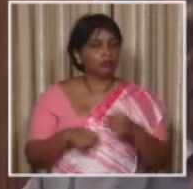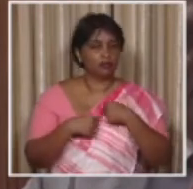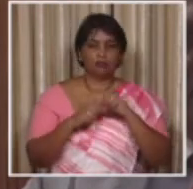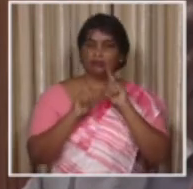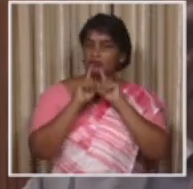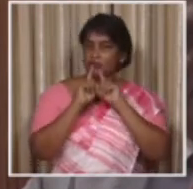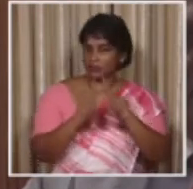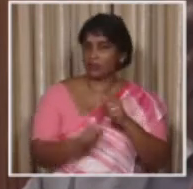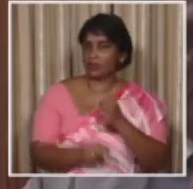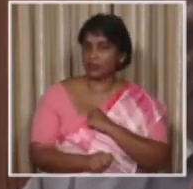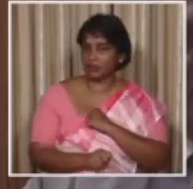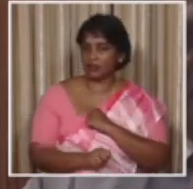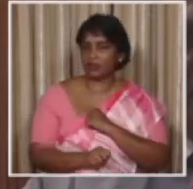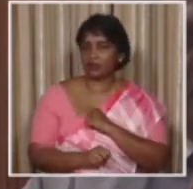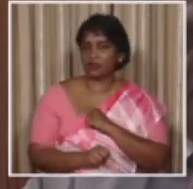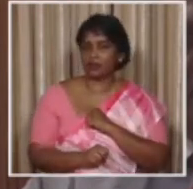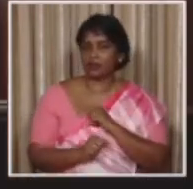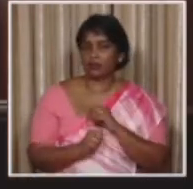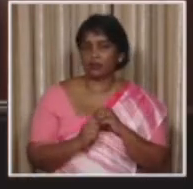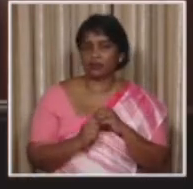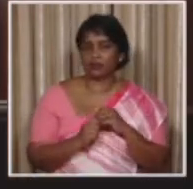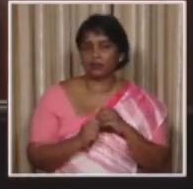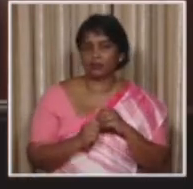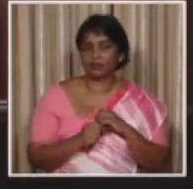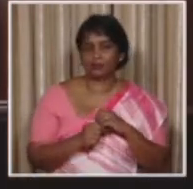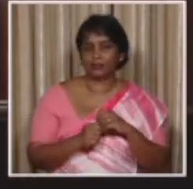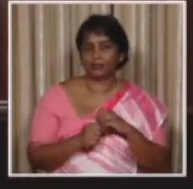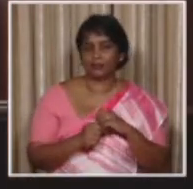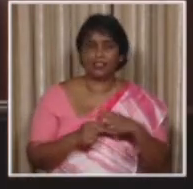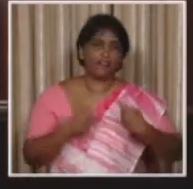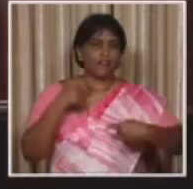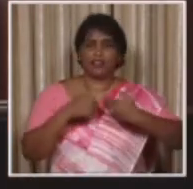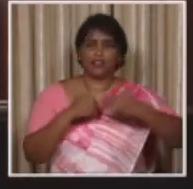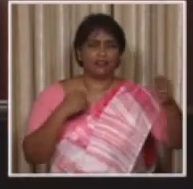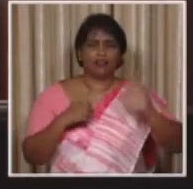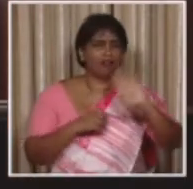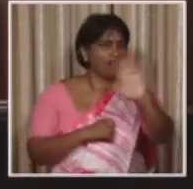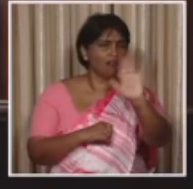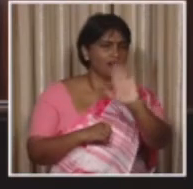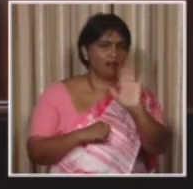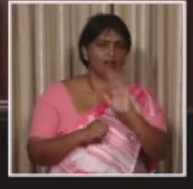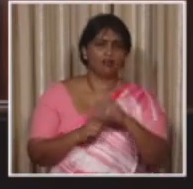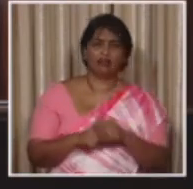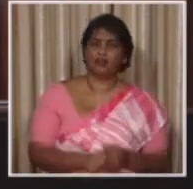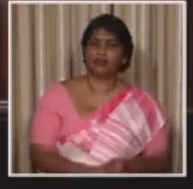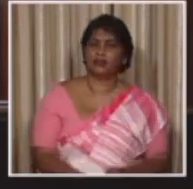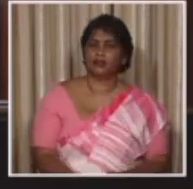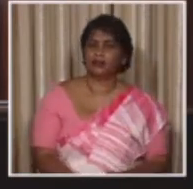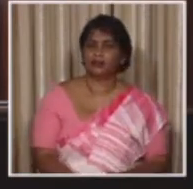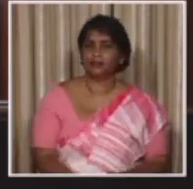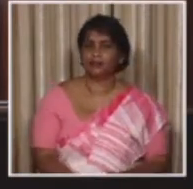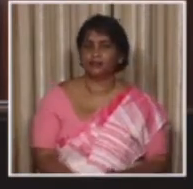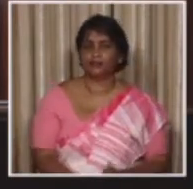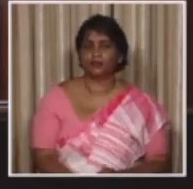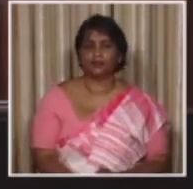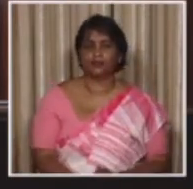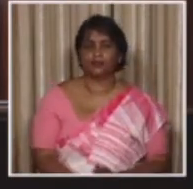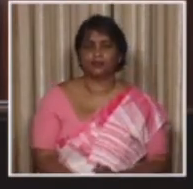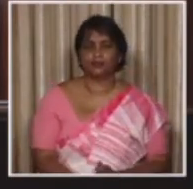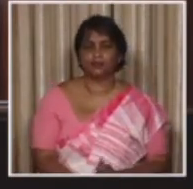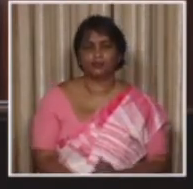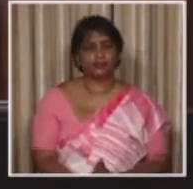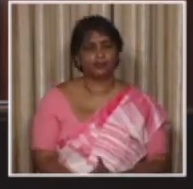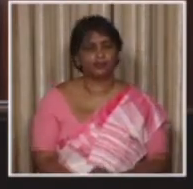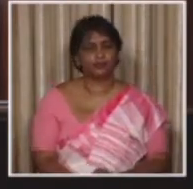ප්‍රකාශ කරන්න කැමැත්තෙමි. ඔබතුමා ඔකට වෙනම විවාදයක් ඉල්ලන්න කරු මන්තුමා. නෑ කතා නැහැ කතුනි මේකෙදි මේකෙදි පැහැදිලිව සෙල් රාජ කජේන්ද්‍ර